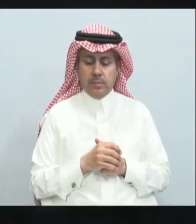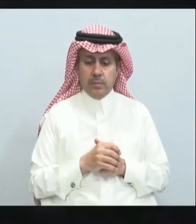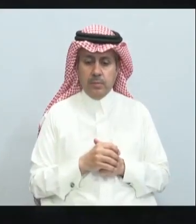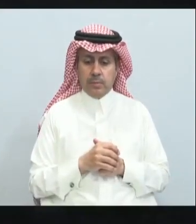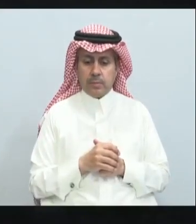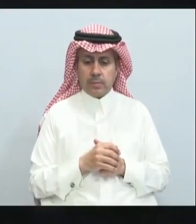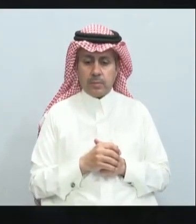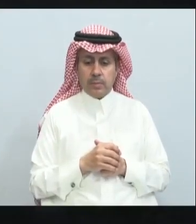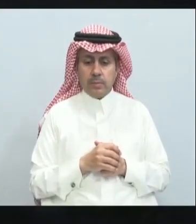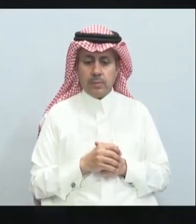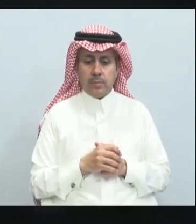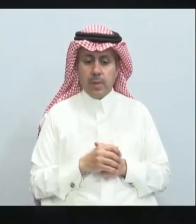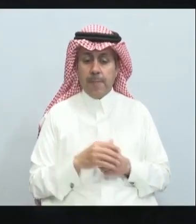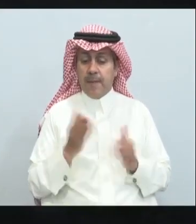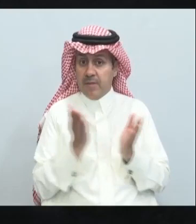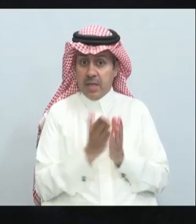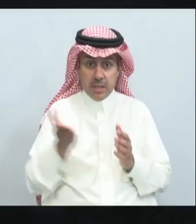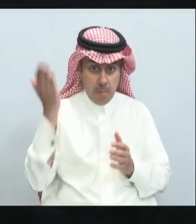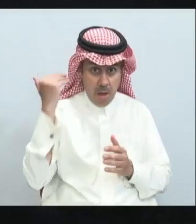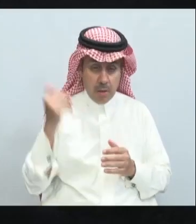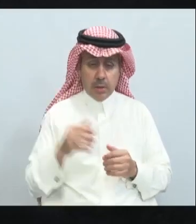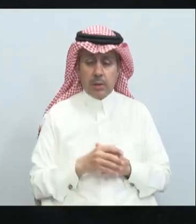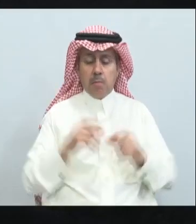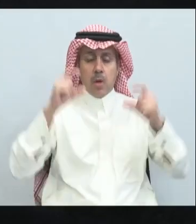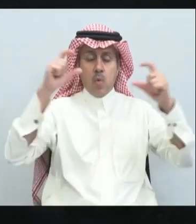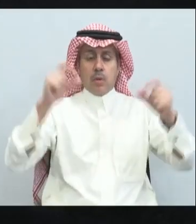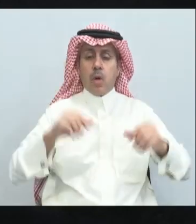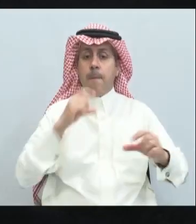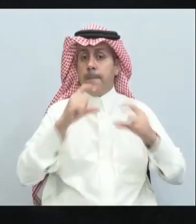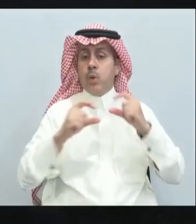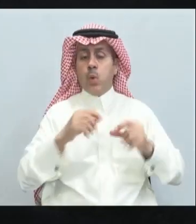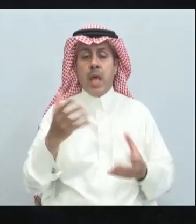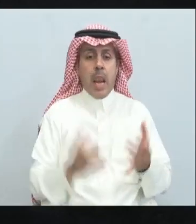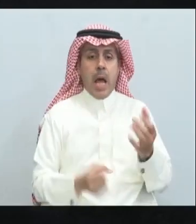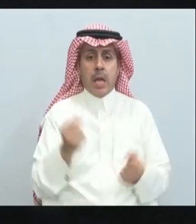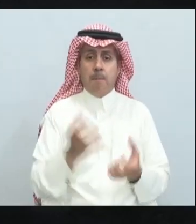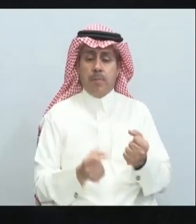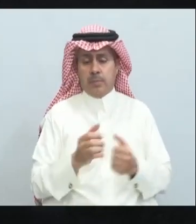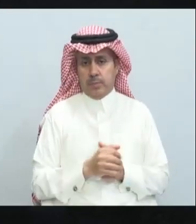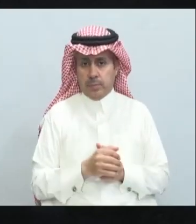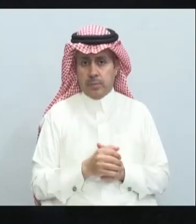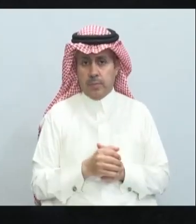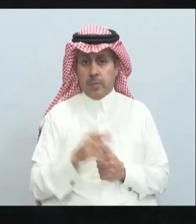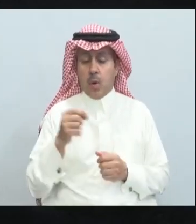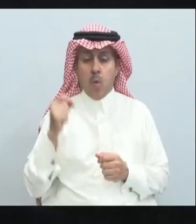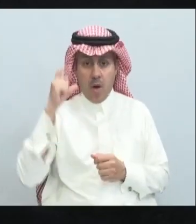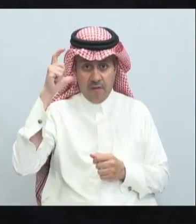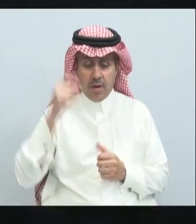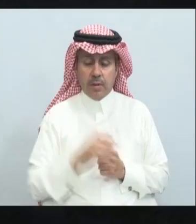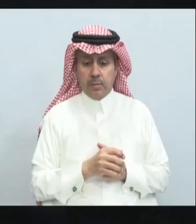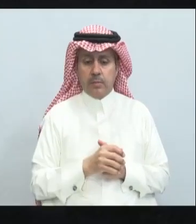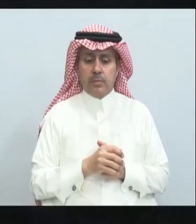درس هذا اليوم في الدرس الماضي كان عنوانه بنوك الحليب وعرفنا ان هذه البنوك